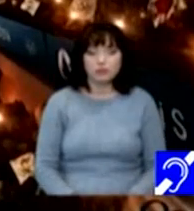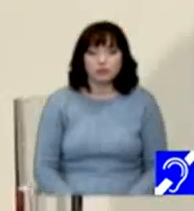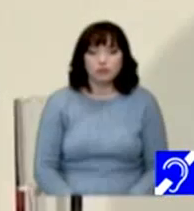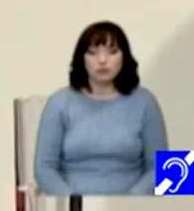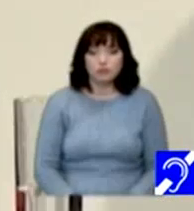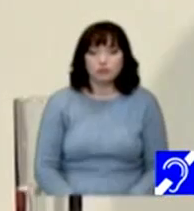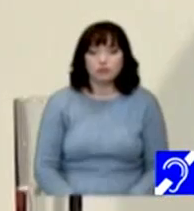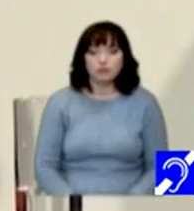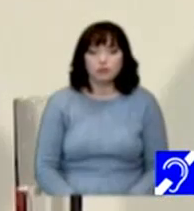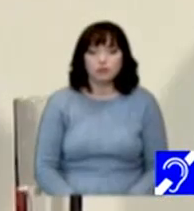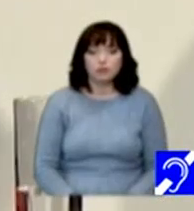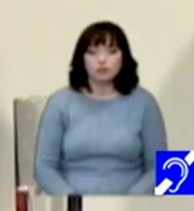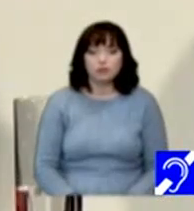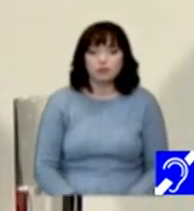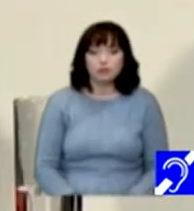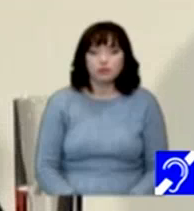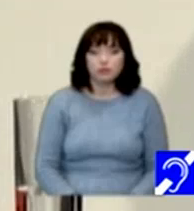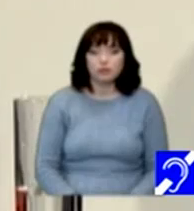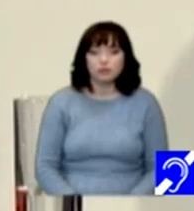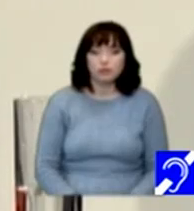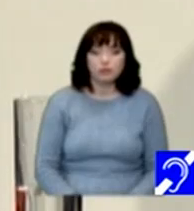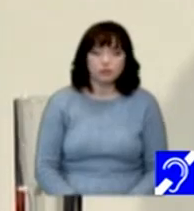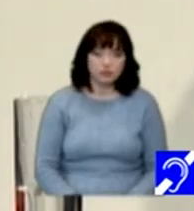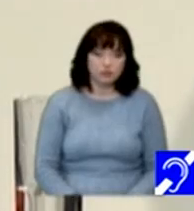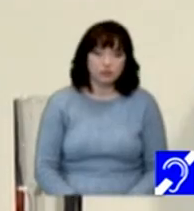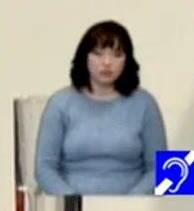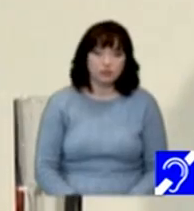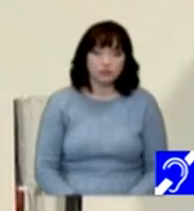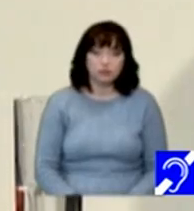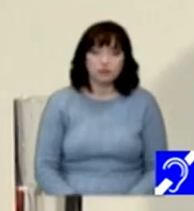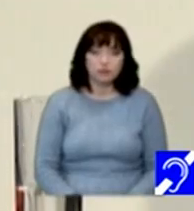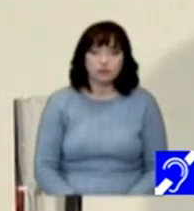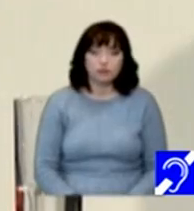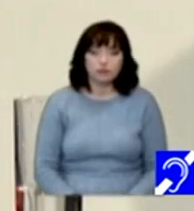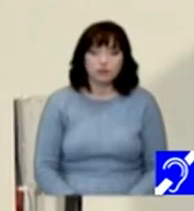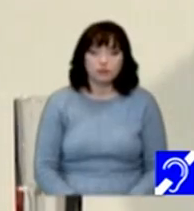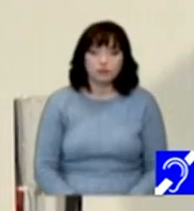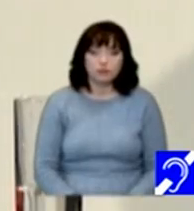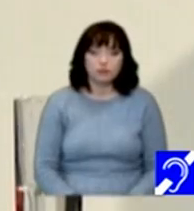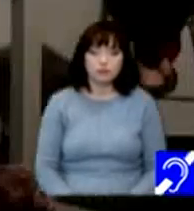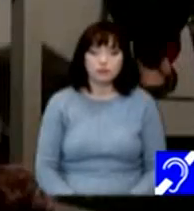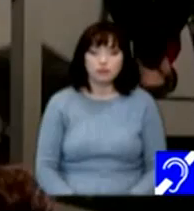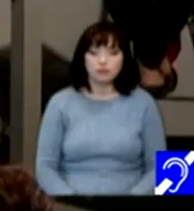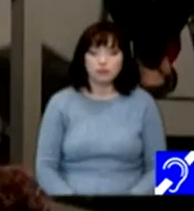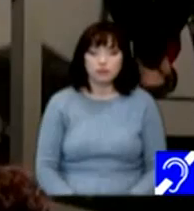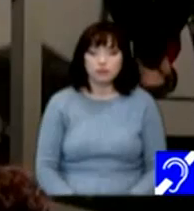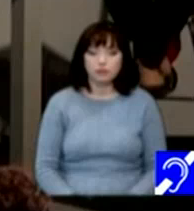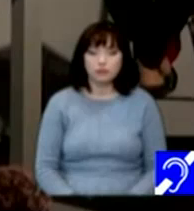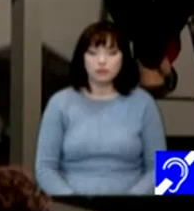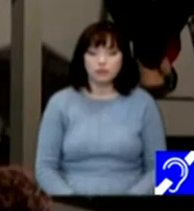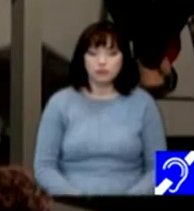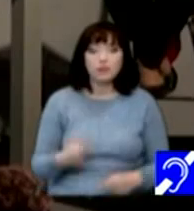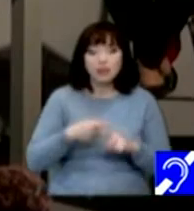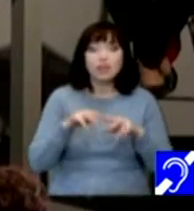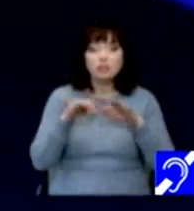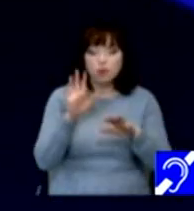à optimiser ce temps fort, cette opportunité de dire au monde l'ambition de ces Jeux.